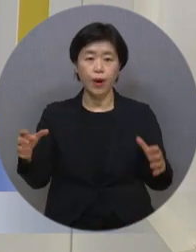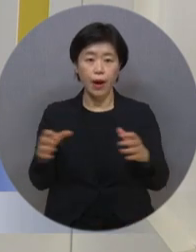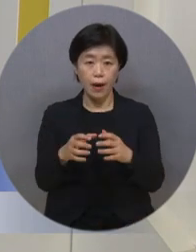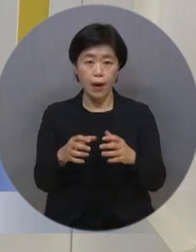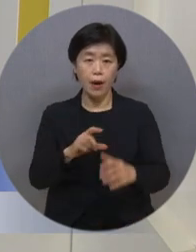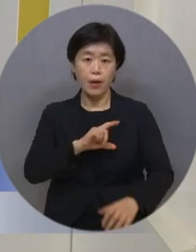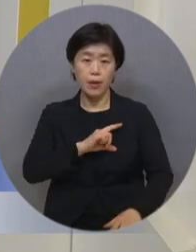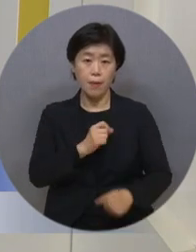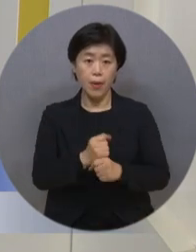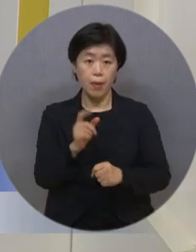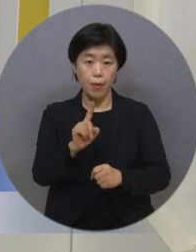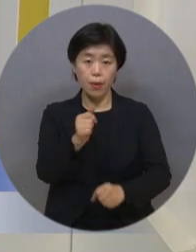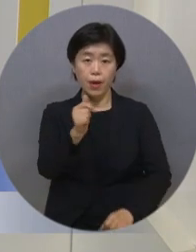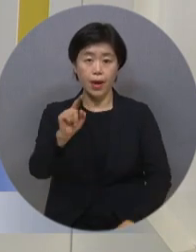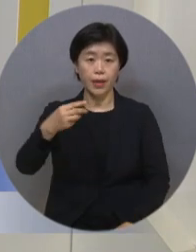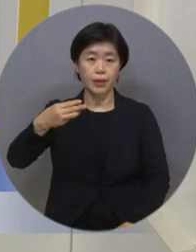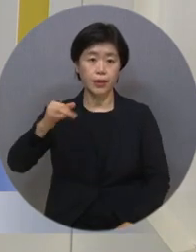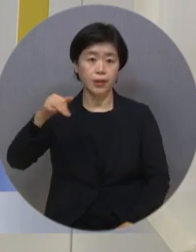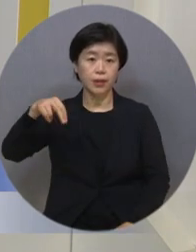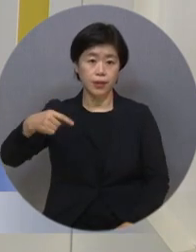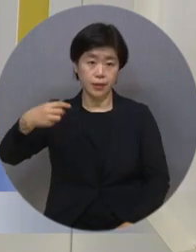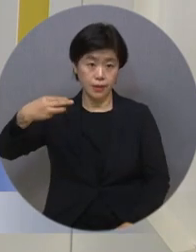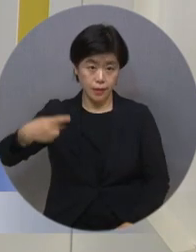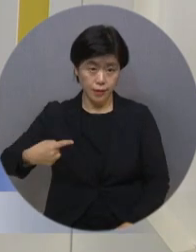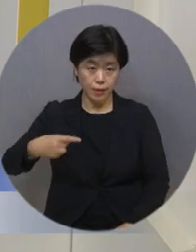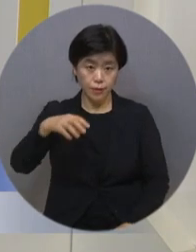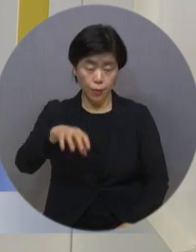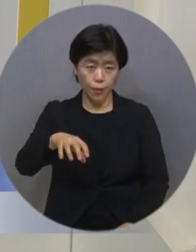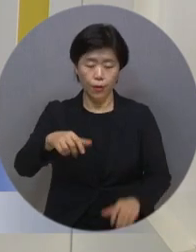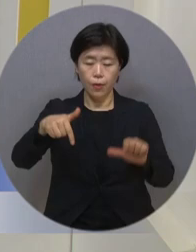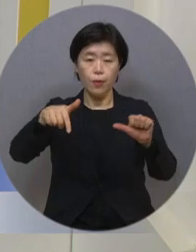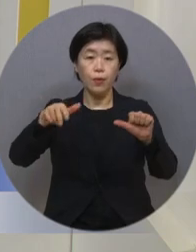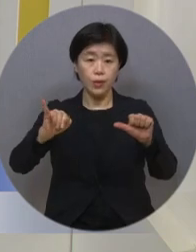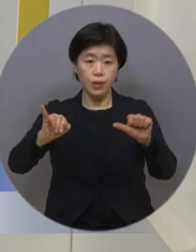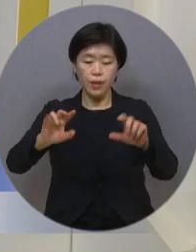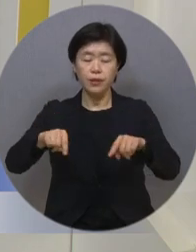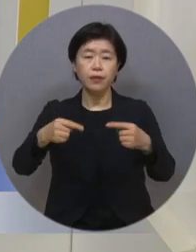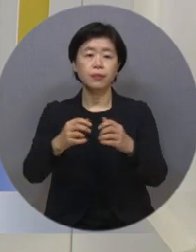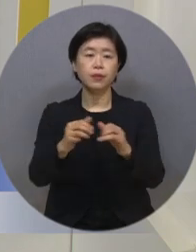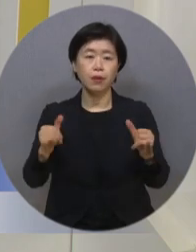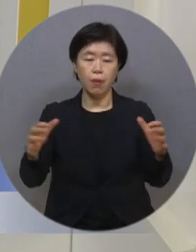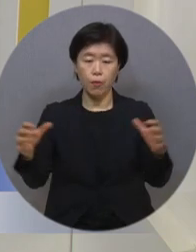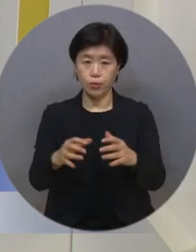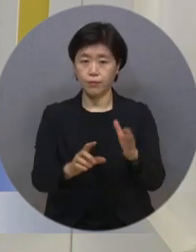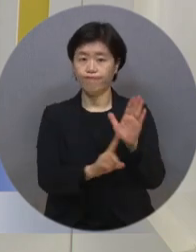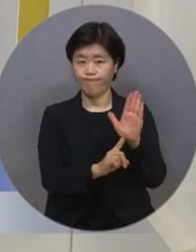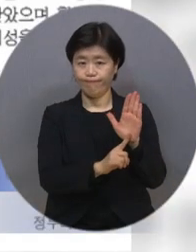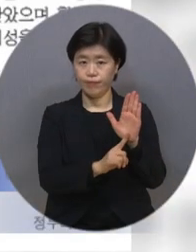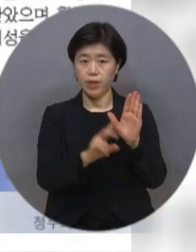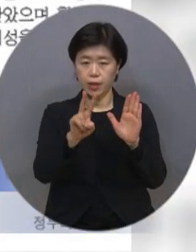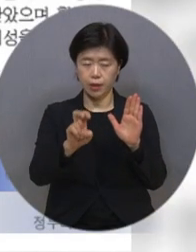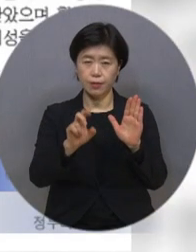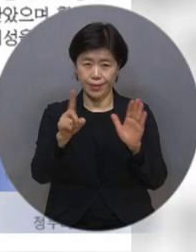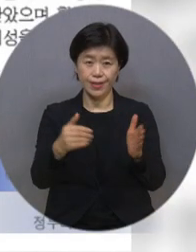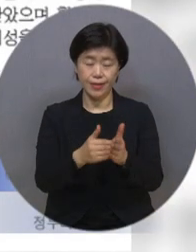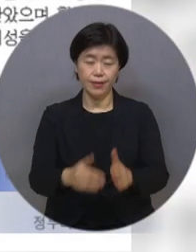하티스트와 함께 할 5기 앰버서들을 오는 21일까지 모집한다는 소식입니다이